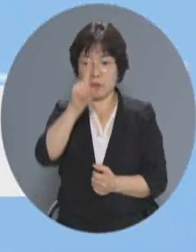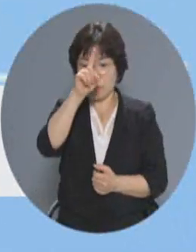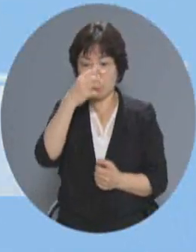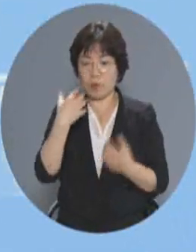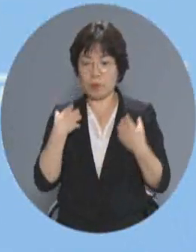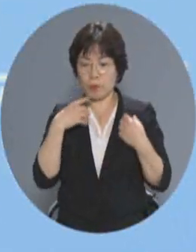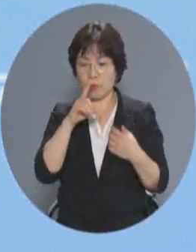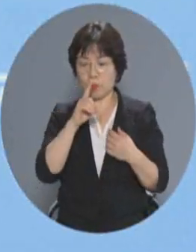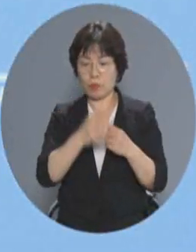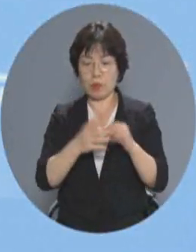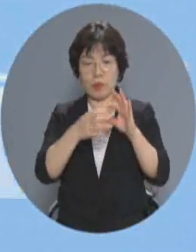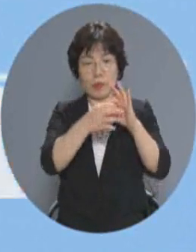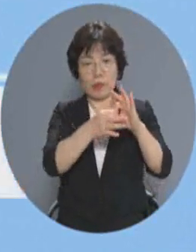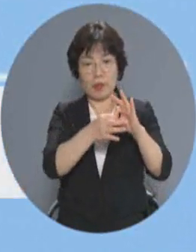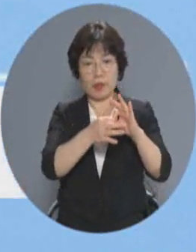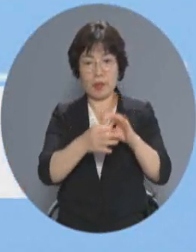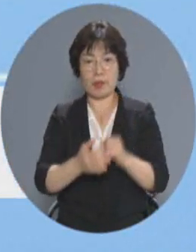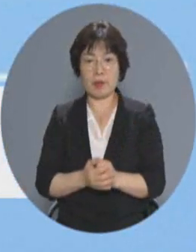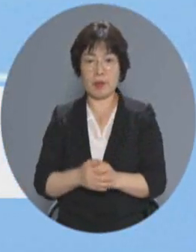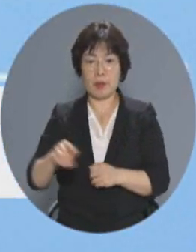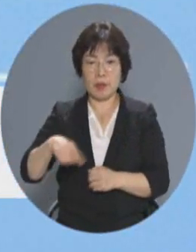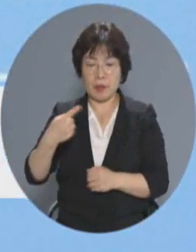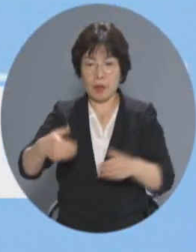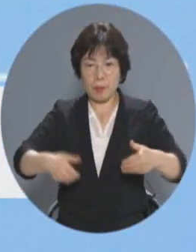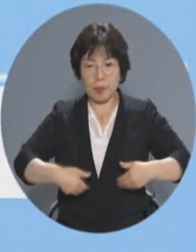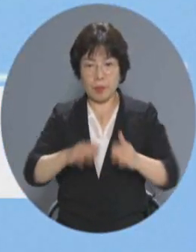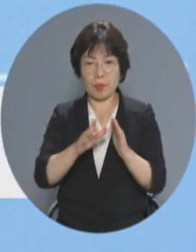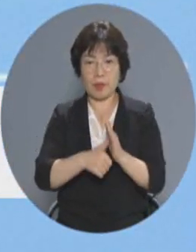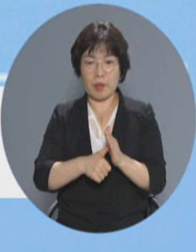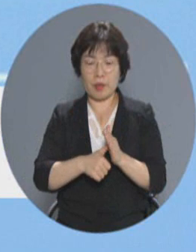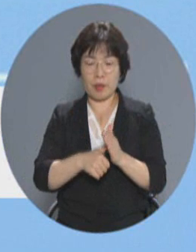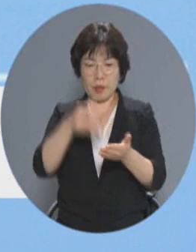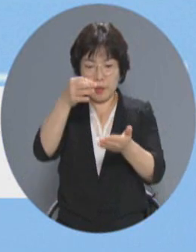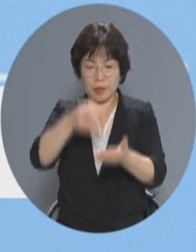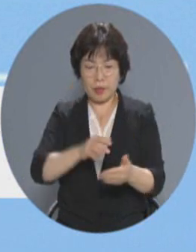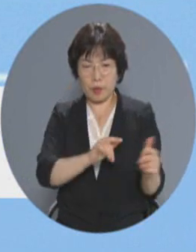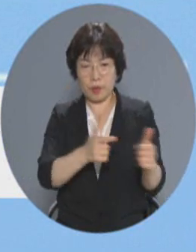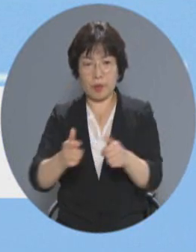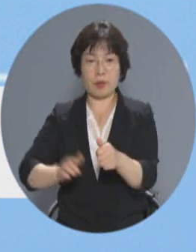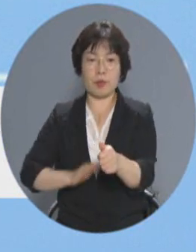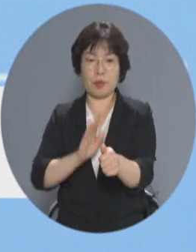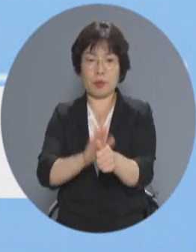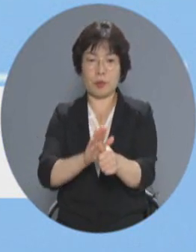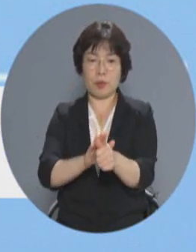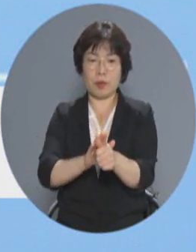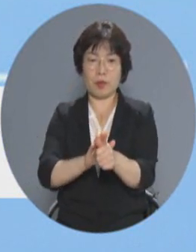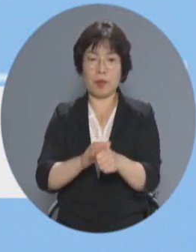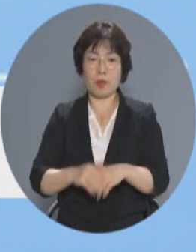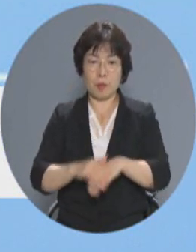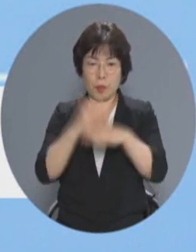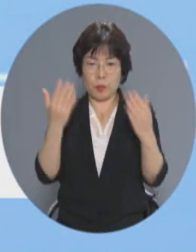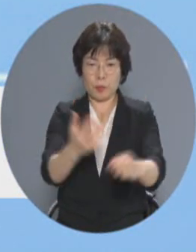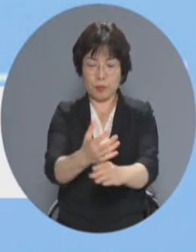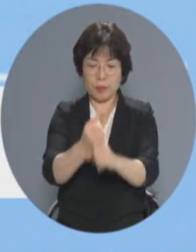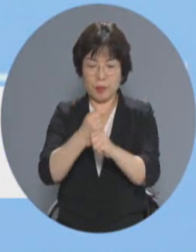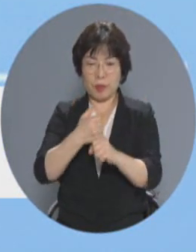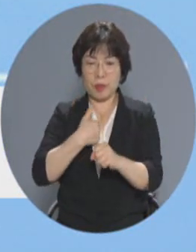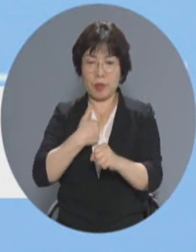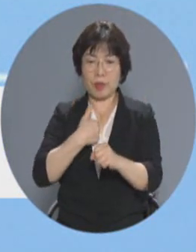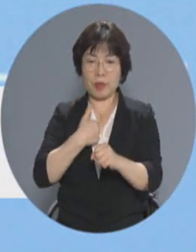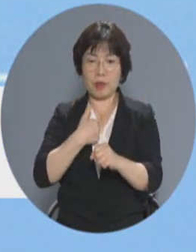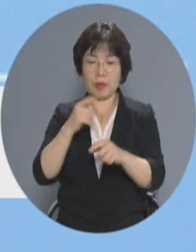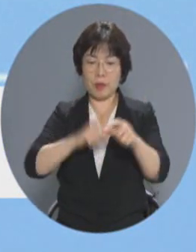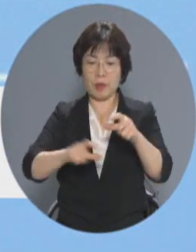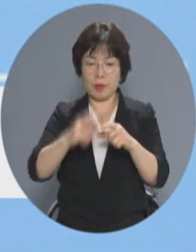중앙부처의 연락부터 시작해서 그다음에 필요시에 일단 재정적 지원이 필요하거나 이런